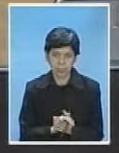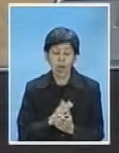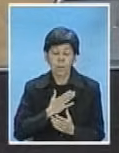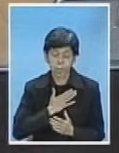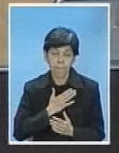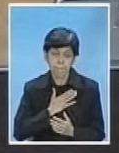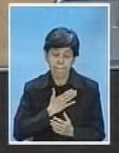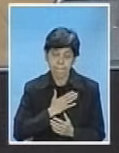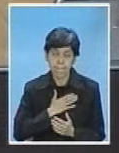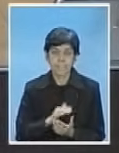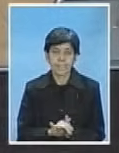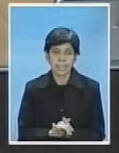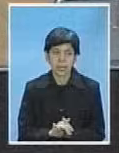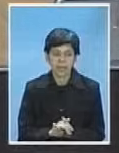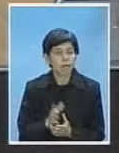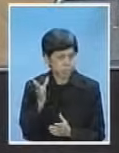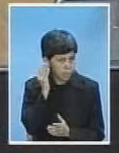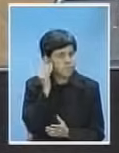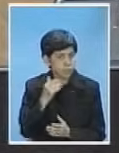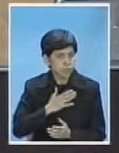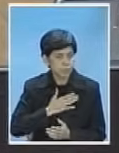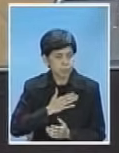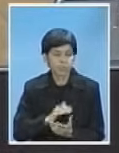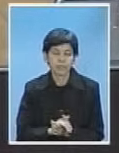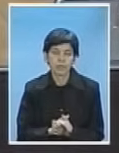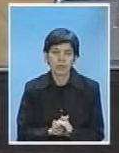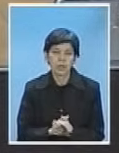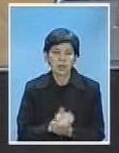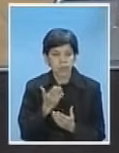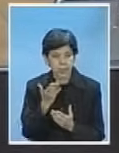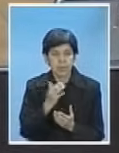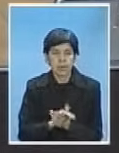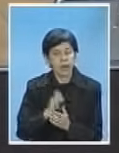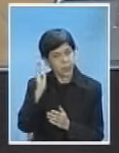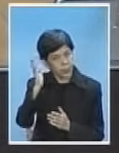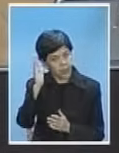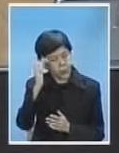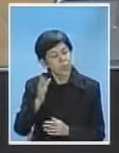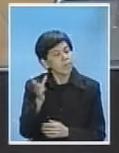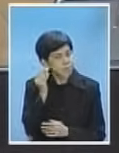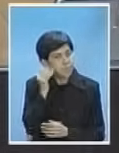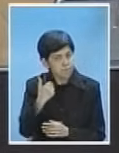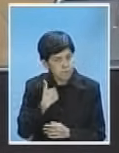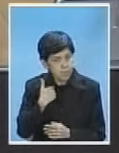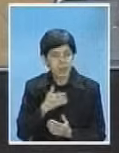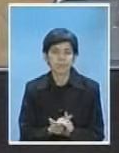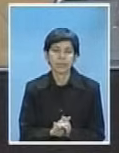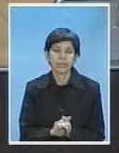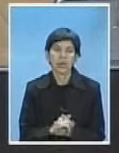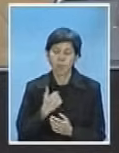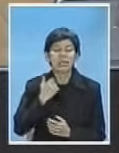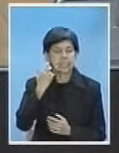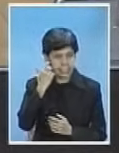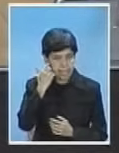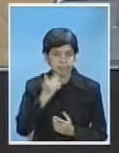มว่าผมก็ฟังอยู่นะครับที่ท่านอภิปรายผมก็ฟังอยู่นะครับแล้วผมเ